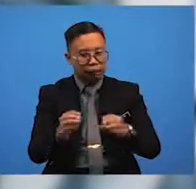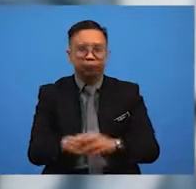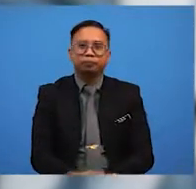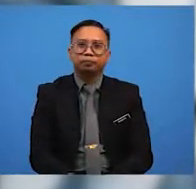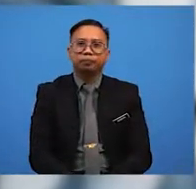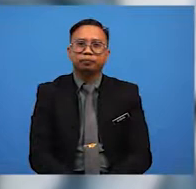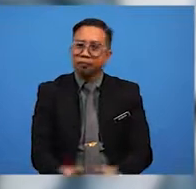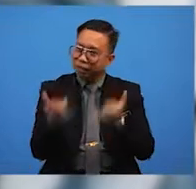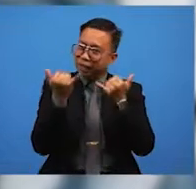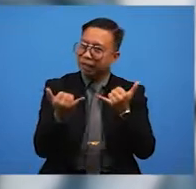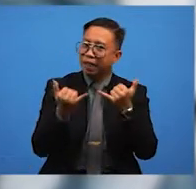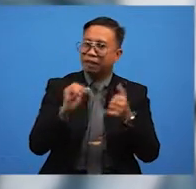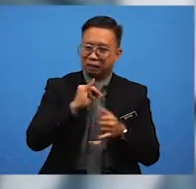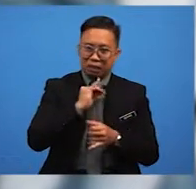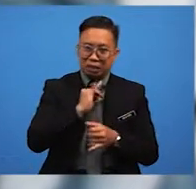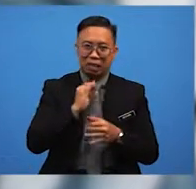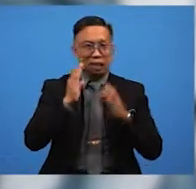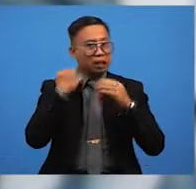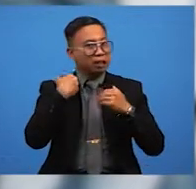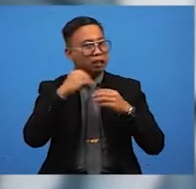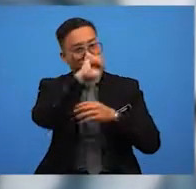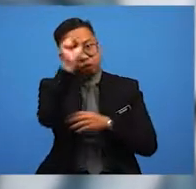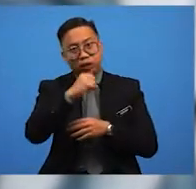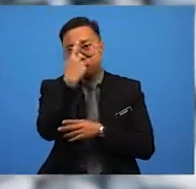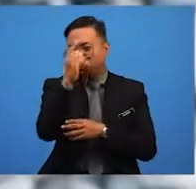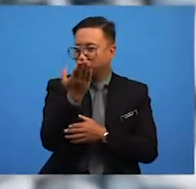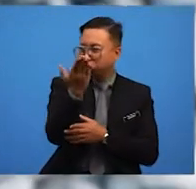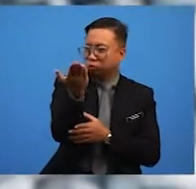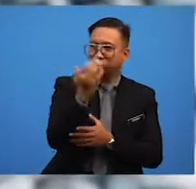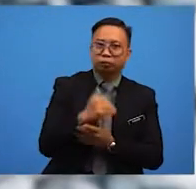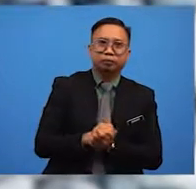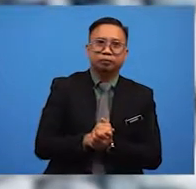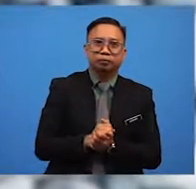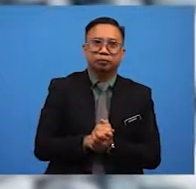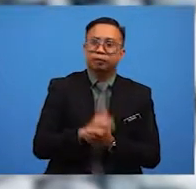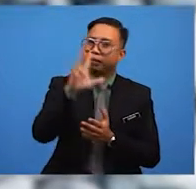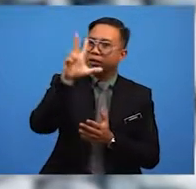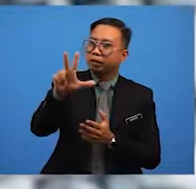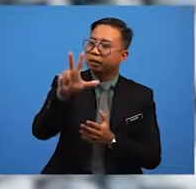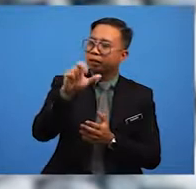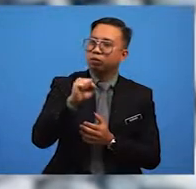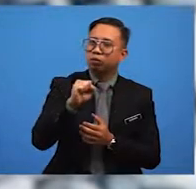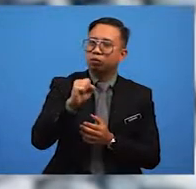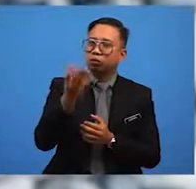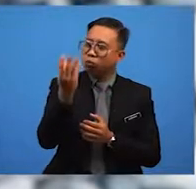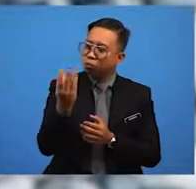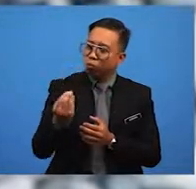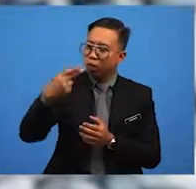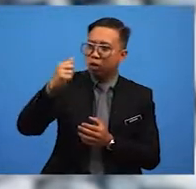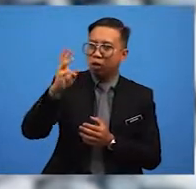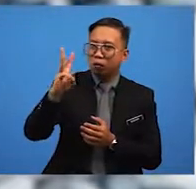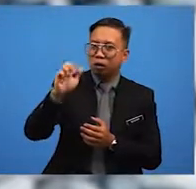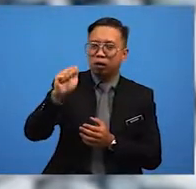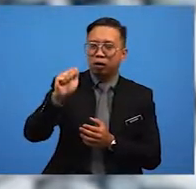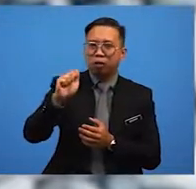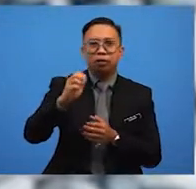Sekarang, cikgu ada satu soalan untuk murid-murid sekalian. Ketiga-tiga luluh hawa ini, luluh hawa fizikal,